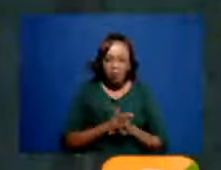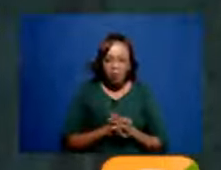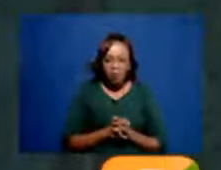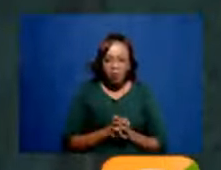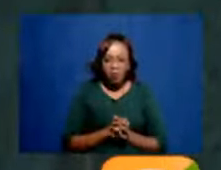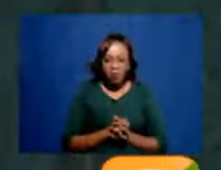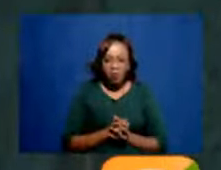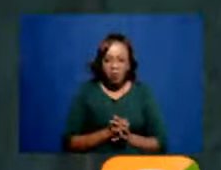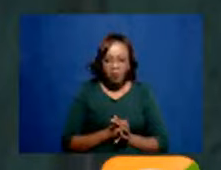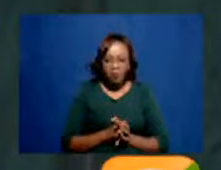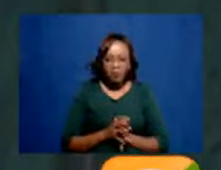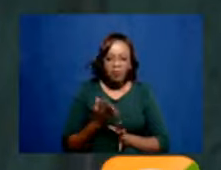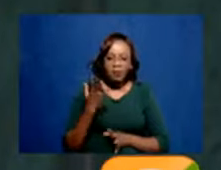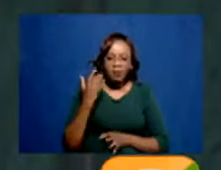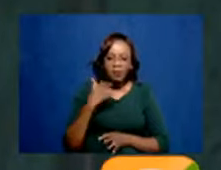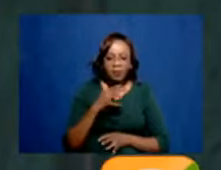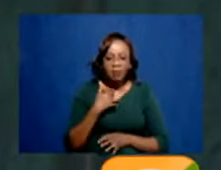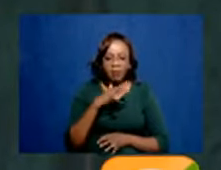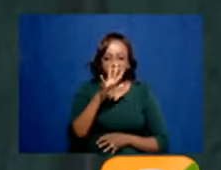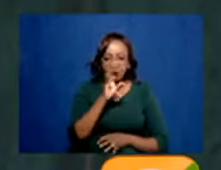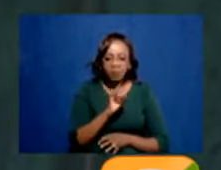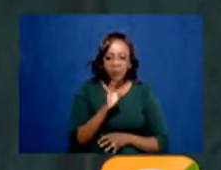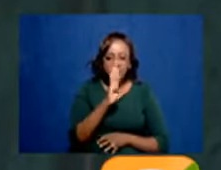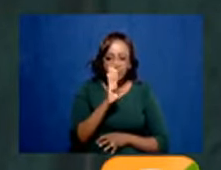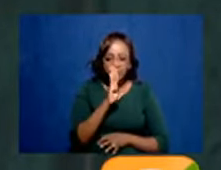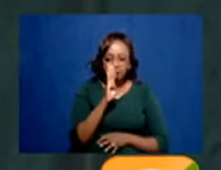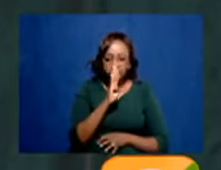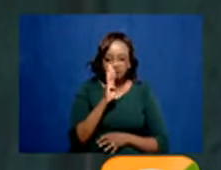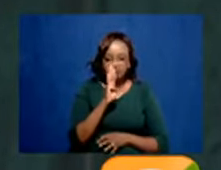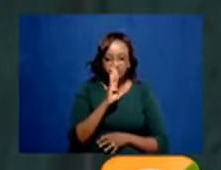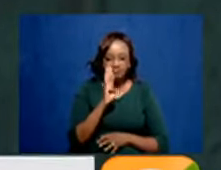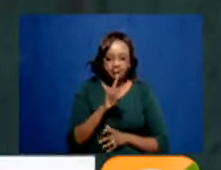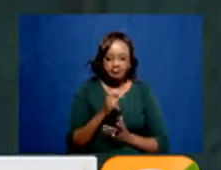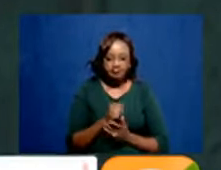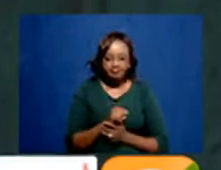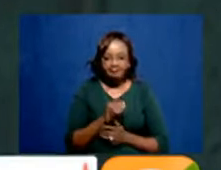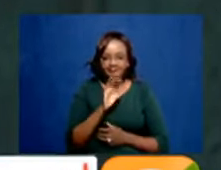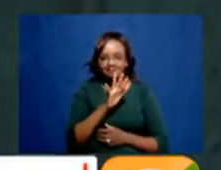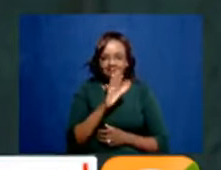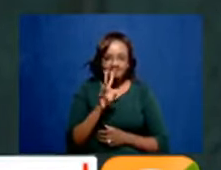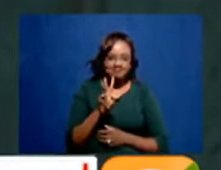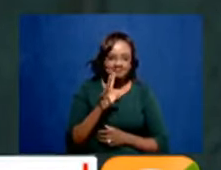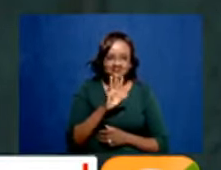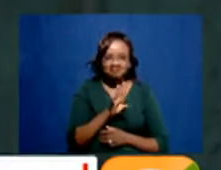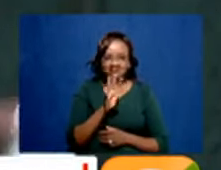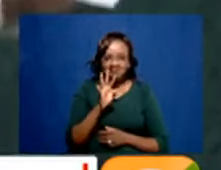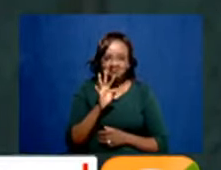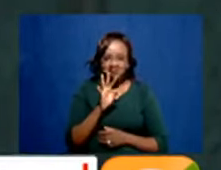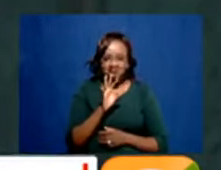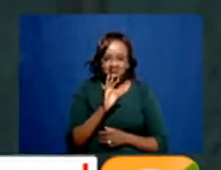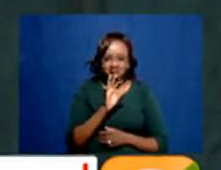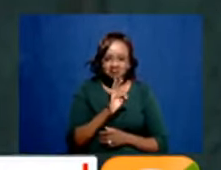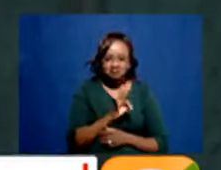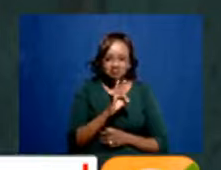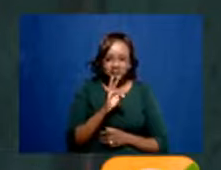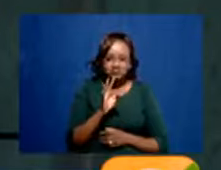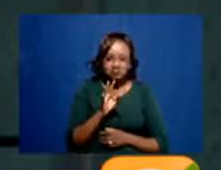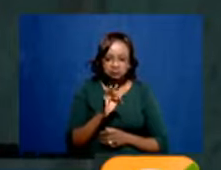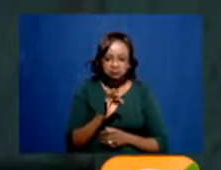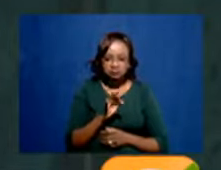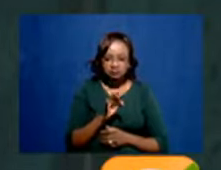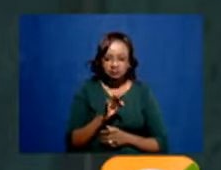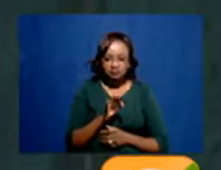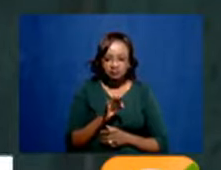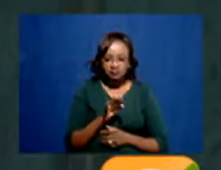deni ya bilioni hamsini na kitu, 52, 53 billion, ambaye ilikuwa nadaiwa kampuni yenu